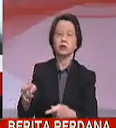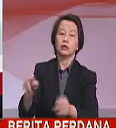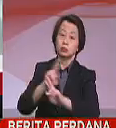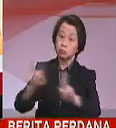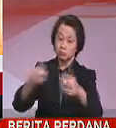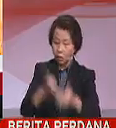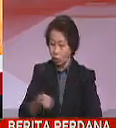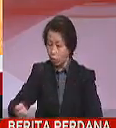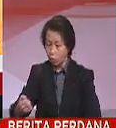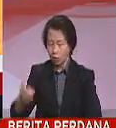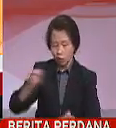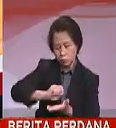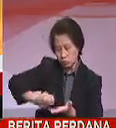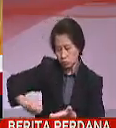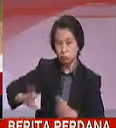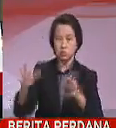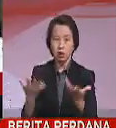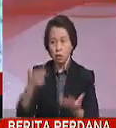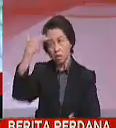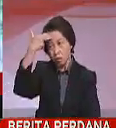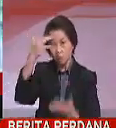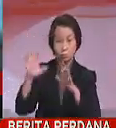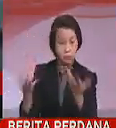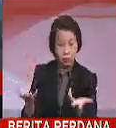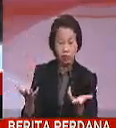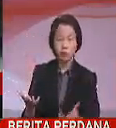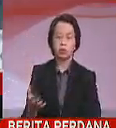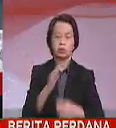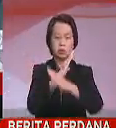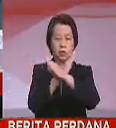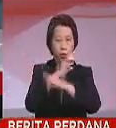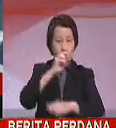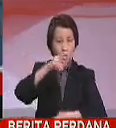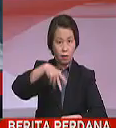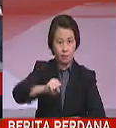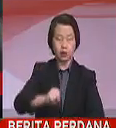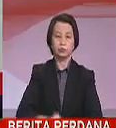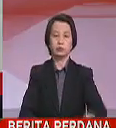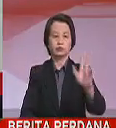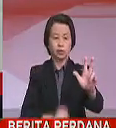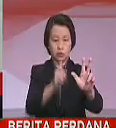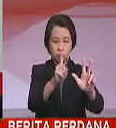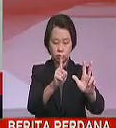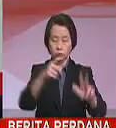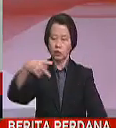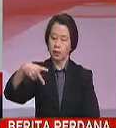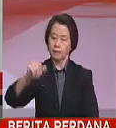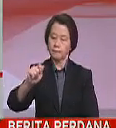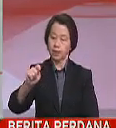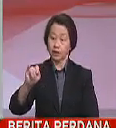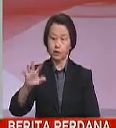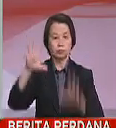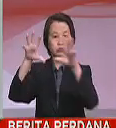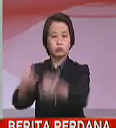menyediakan peralatan merekrut butiran pelanggan dalam operasi benteng pula 31 Pendatang Asing Tanpa Izin di